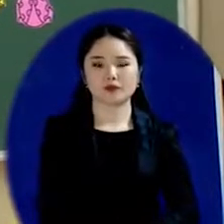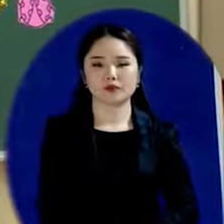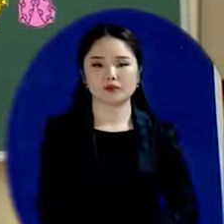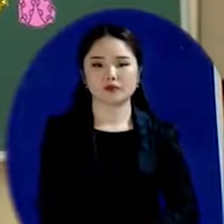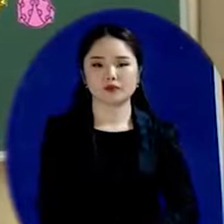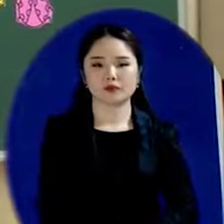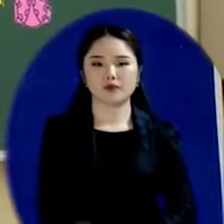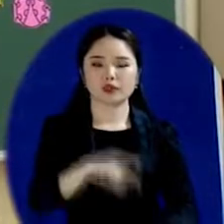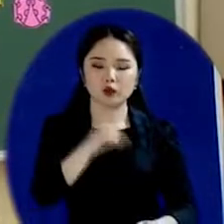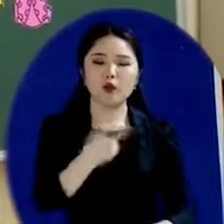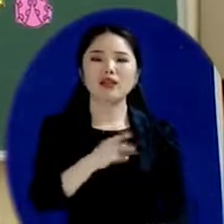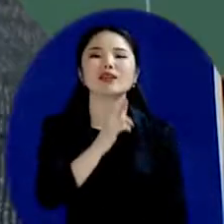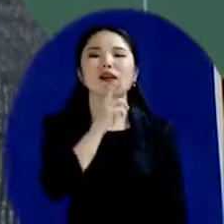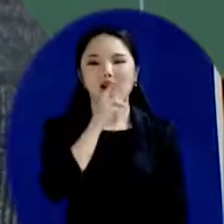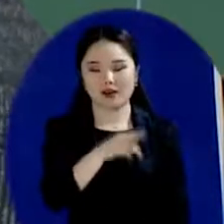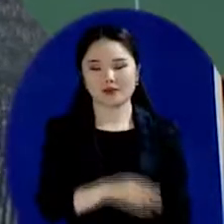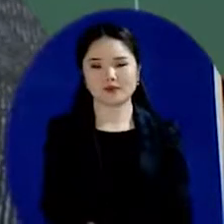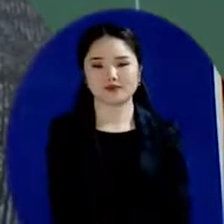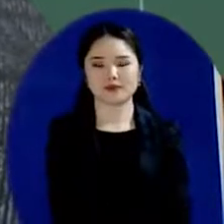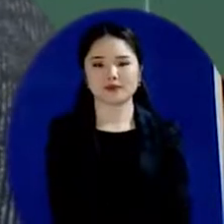доотлолт нь ягаа.